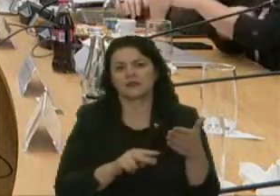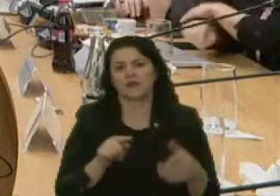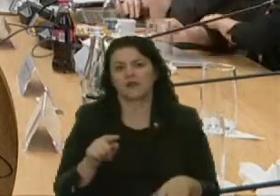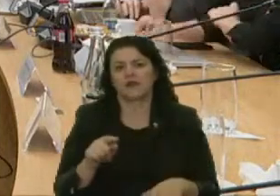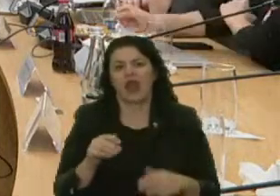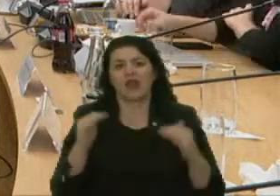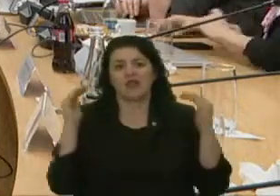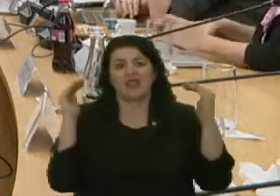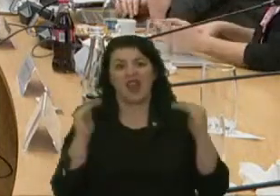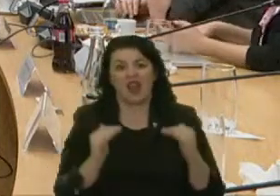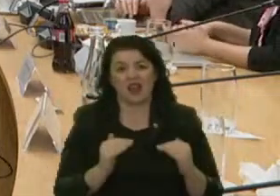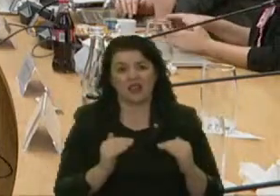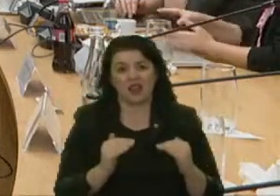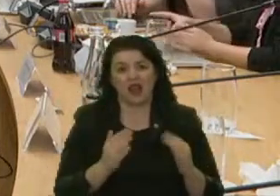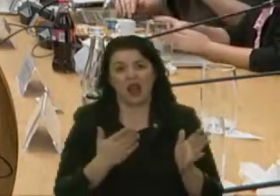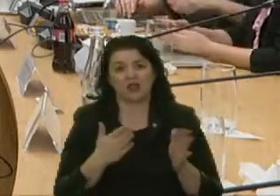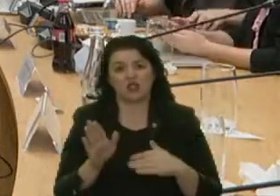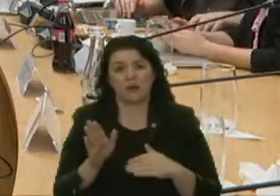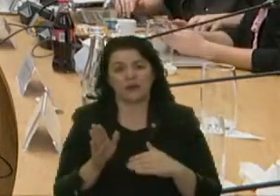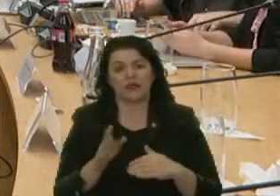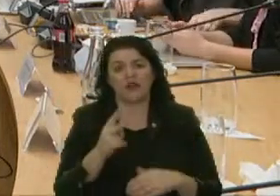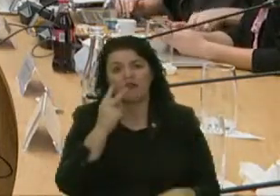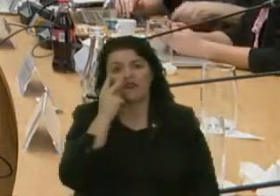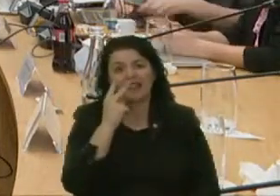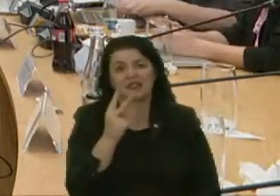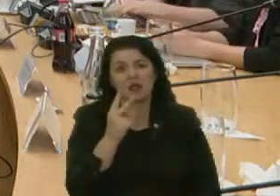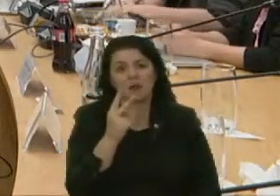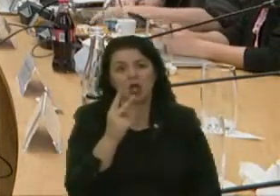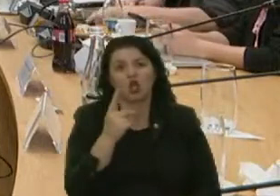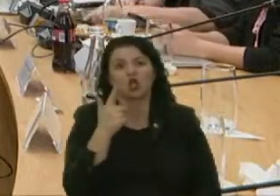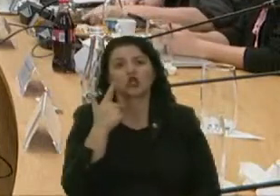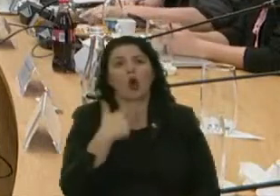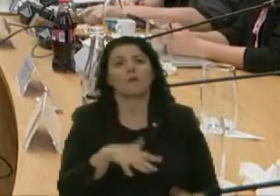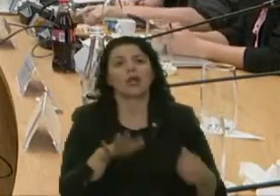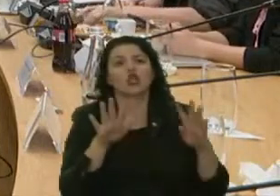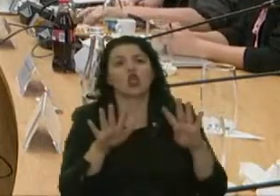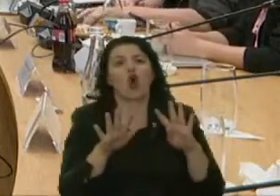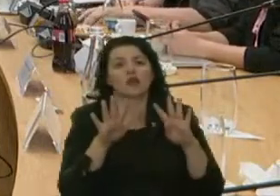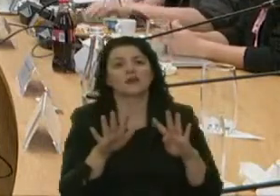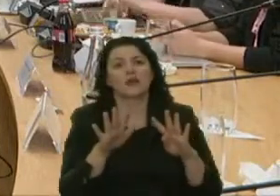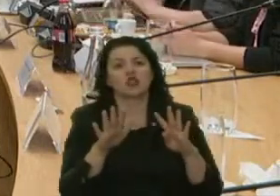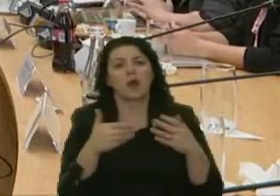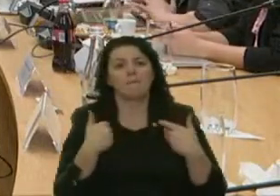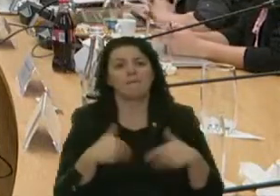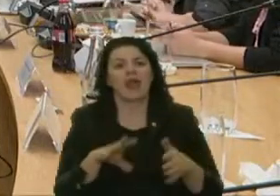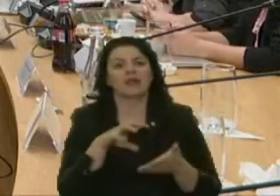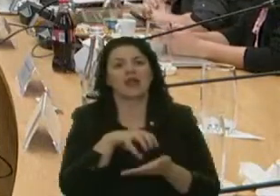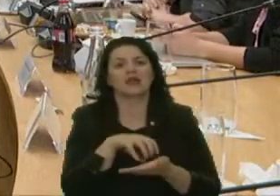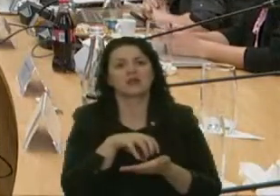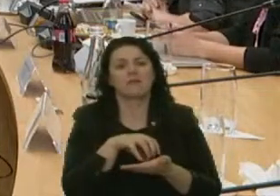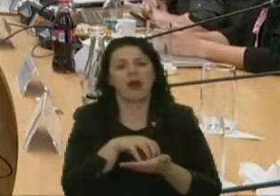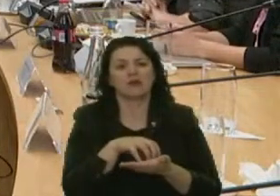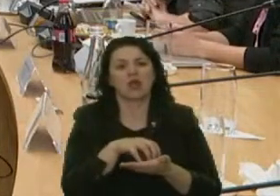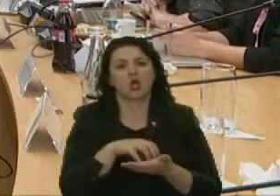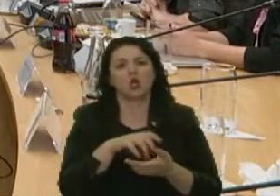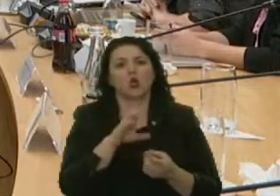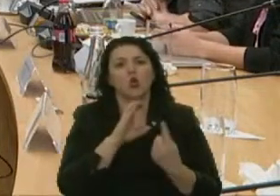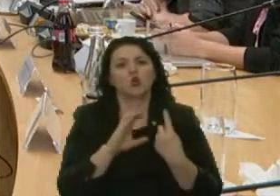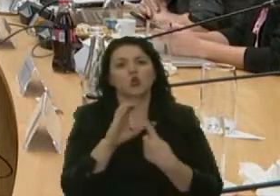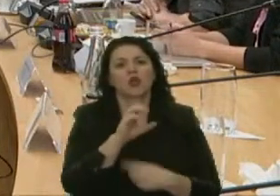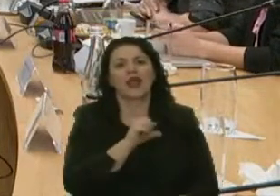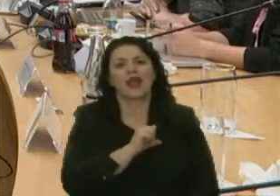decăderea a început să se manifeste mai vizibil din anul 2019 prin pierderea spațiilor reper ale culturii